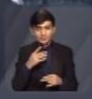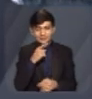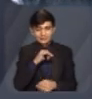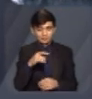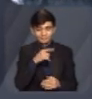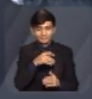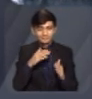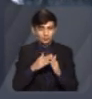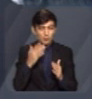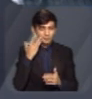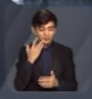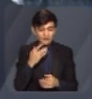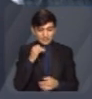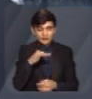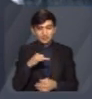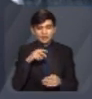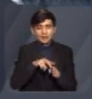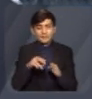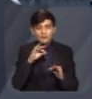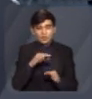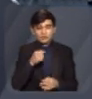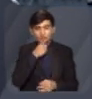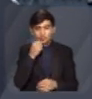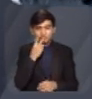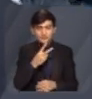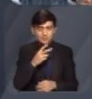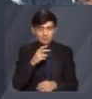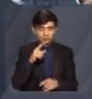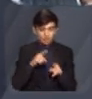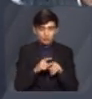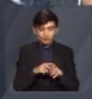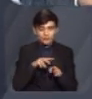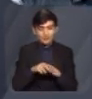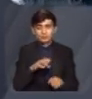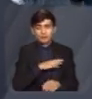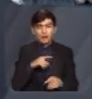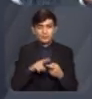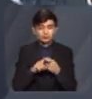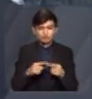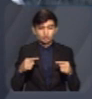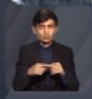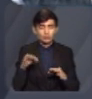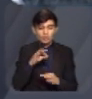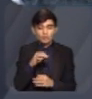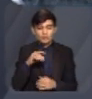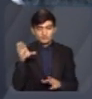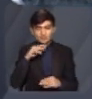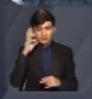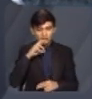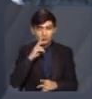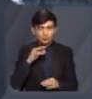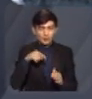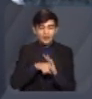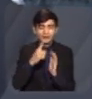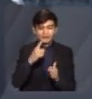дома симптомы отравления наблюдались у двоих взрослых точная причина пока неизвестно но по неподтвержденным данным в одной из квартир